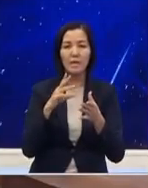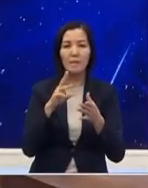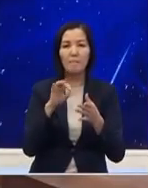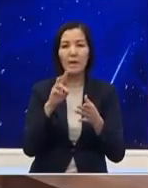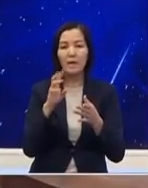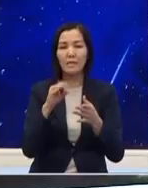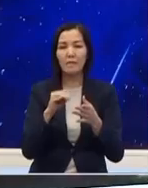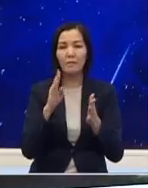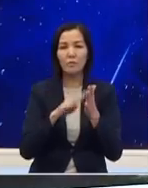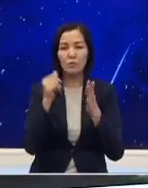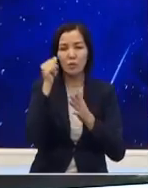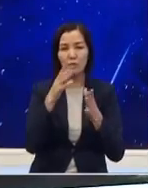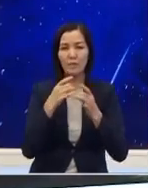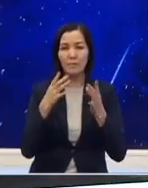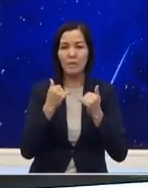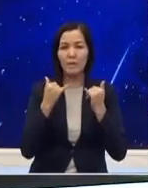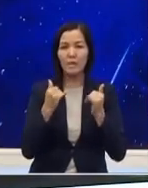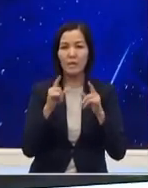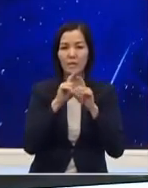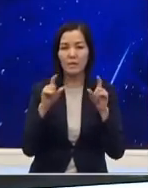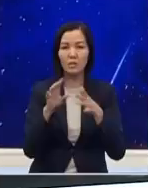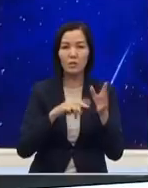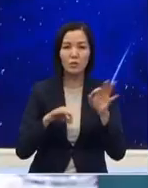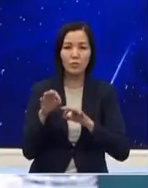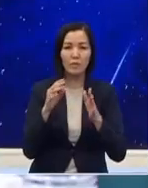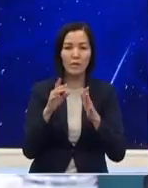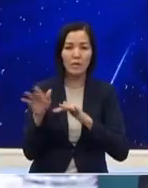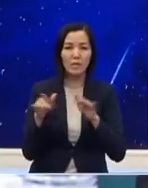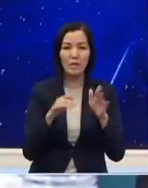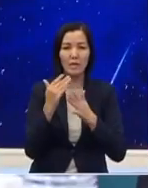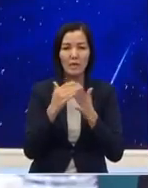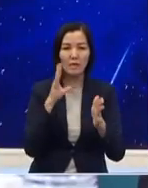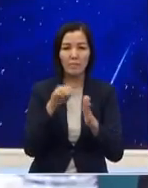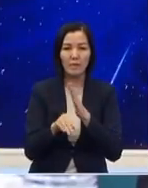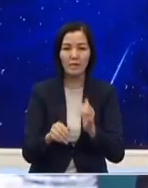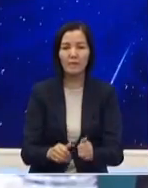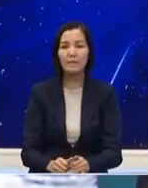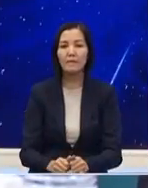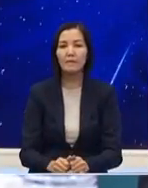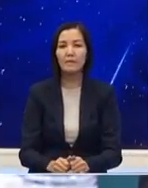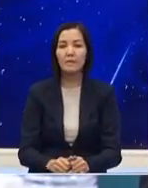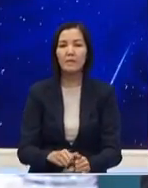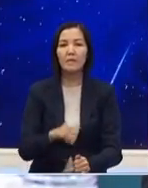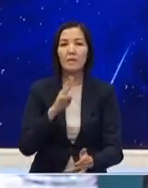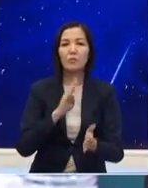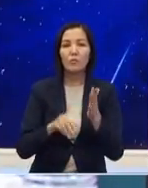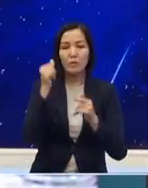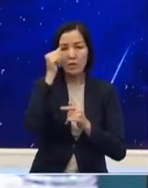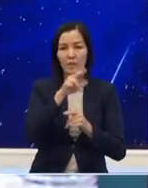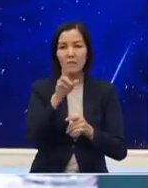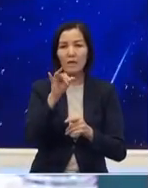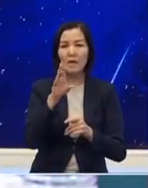Мұқағали Мақатаевтың 90 жылдығына арналған кешенді жобалар да бар. Мұқағалидің 90 жылдығы. Қарасазда не